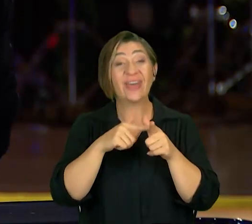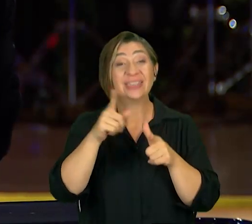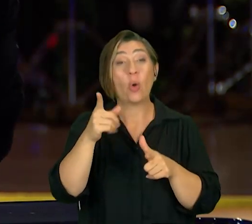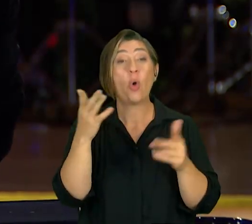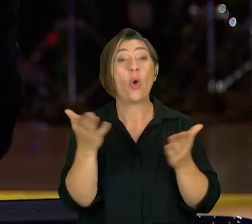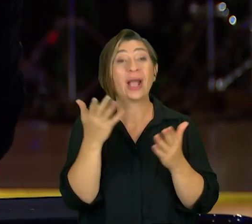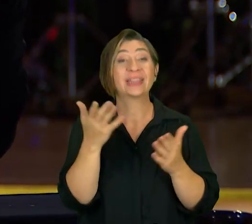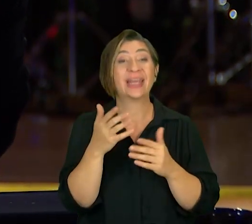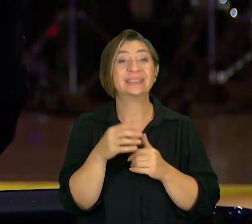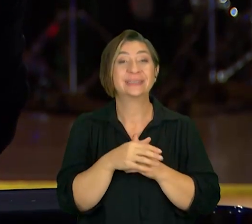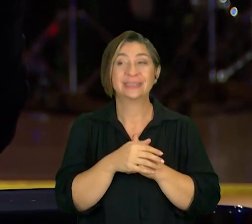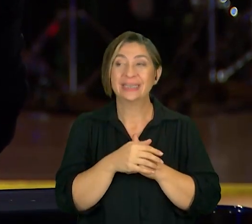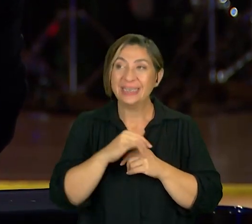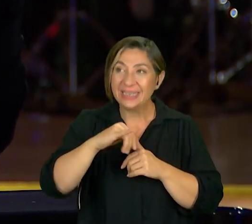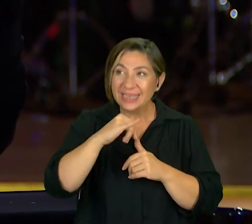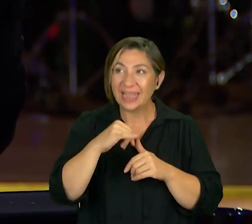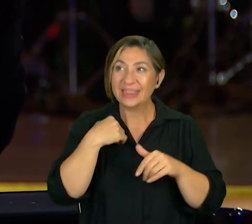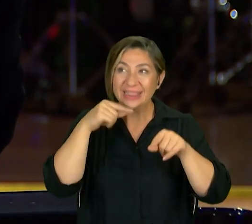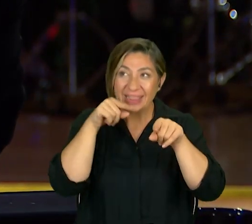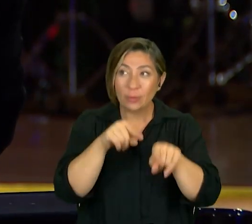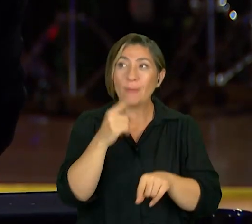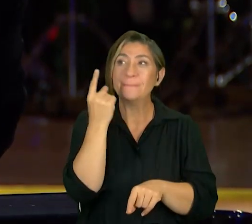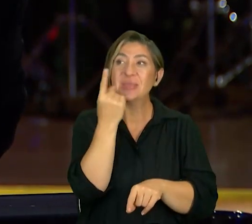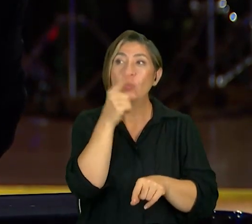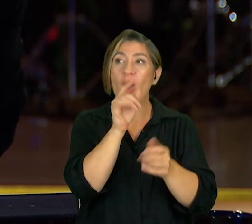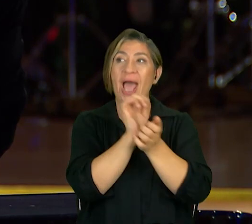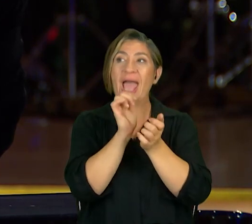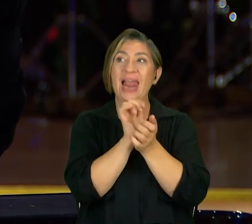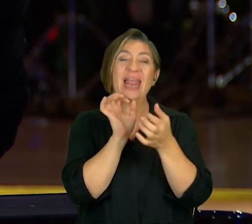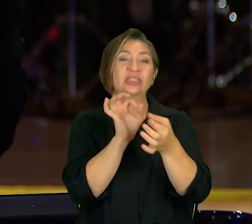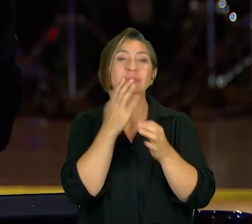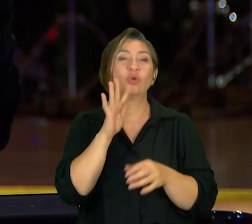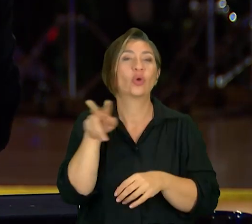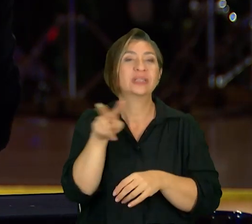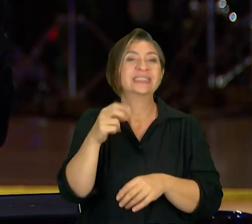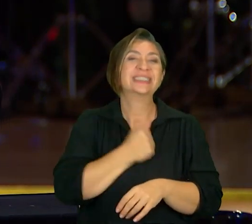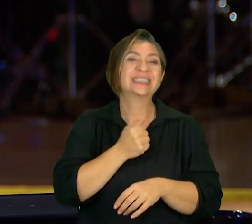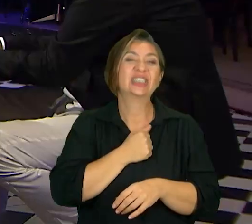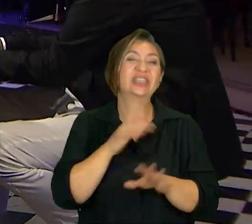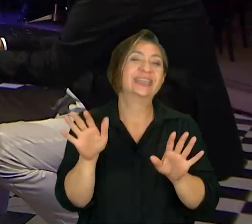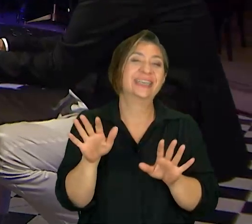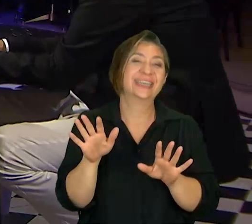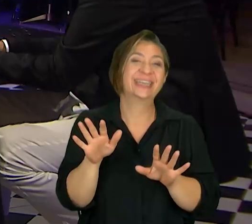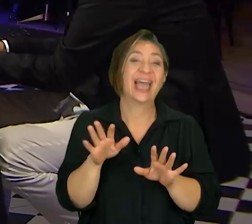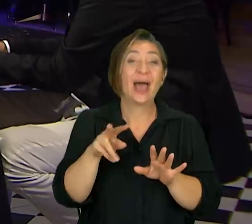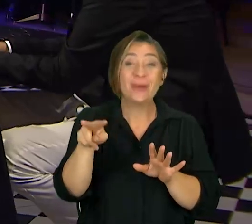da o kadar yakından takip ediyorum ki bir tek bu aileyle ilişkim yok. Çünkü onları sıkıcı buluyorum. Ama